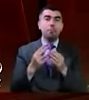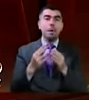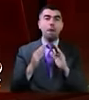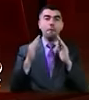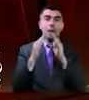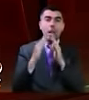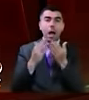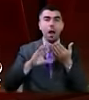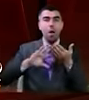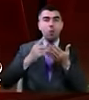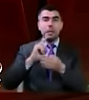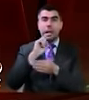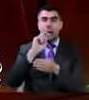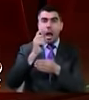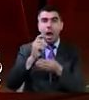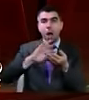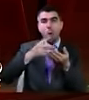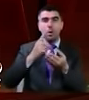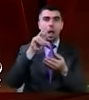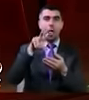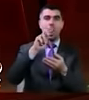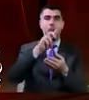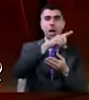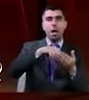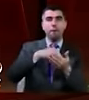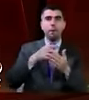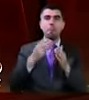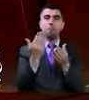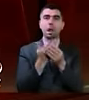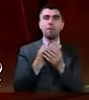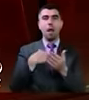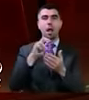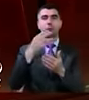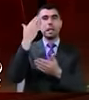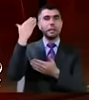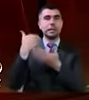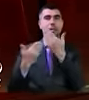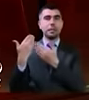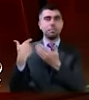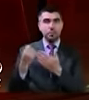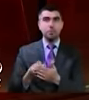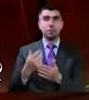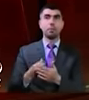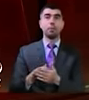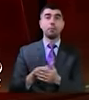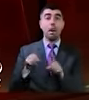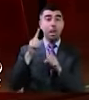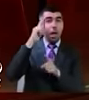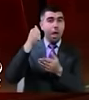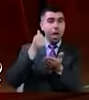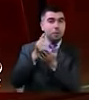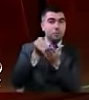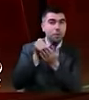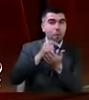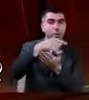ديالهم ما يوقعش يعني تغييره، احنا متفقين. ولكن أكثر من هذا ما أعتقد